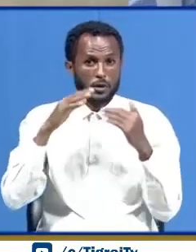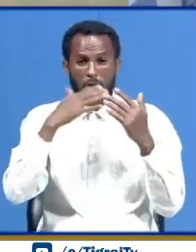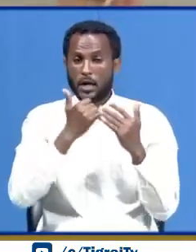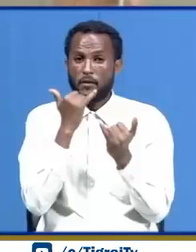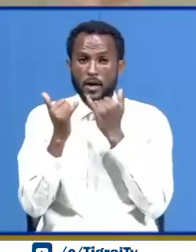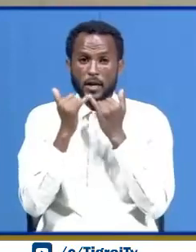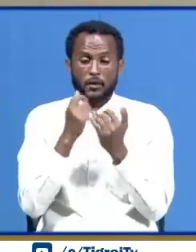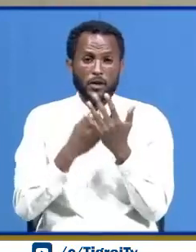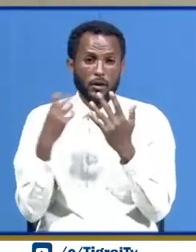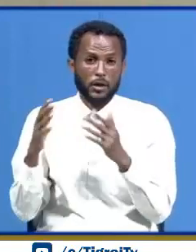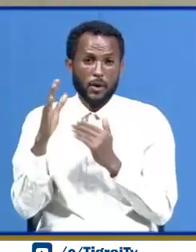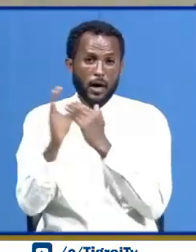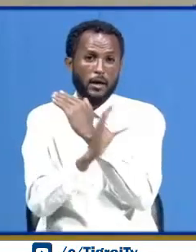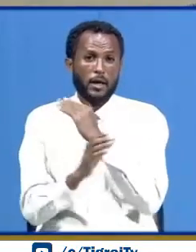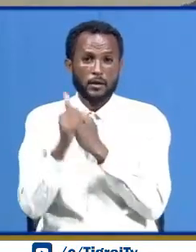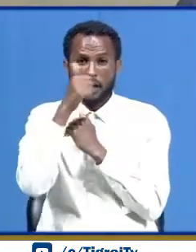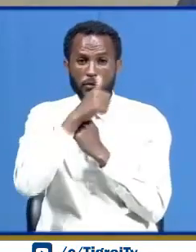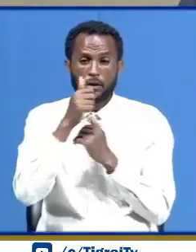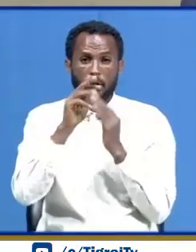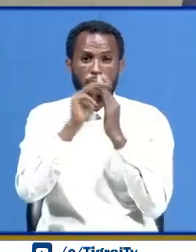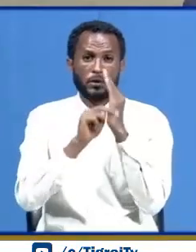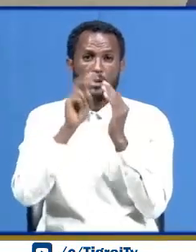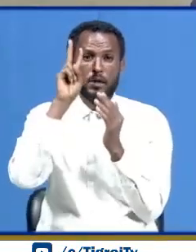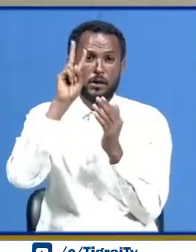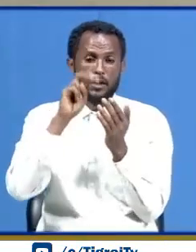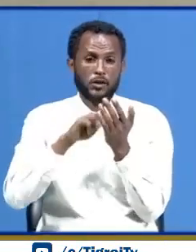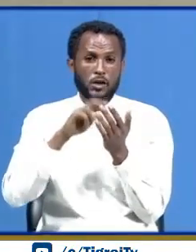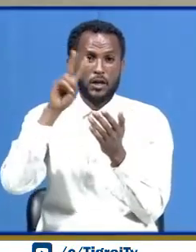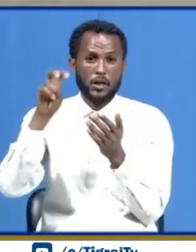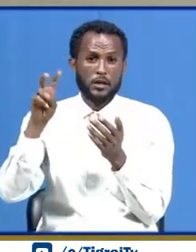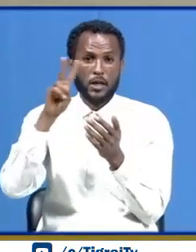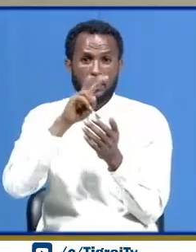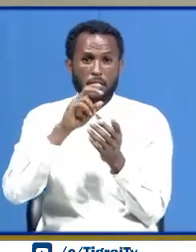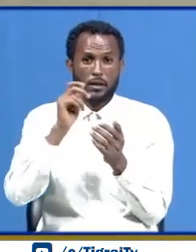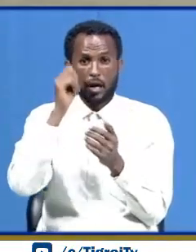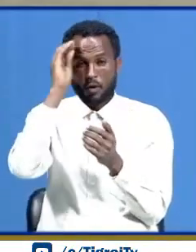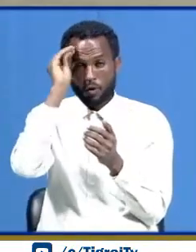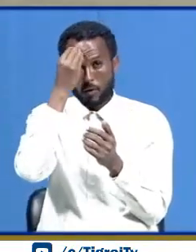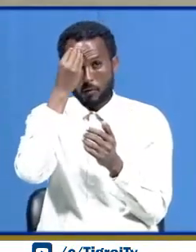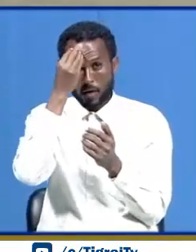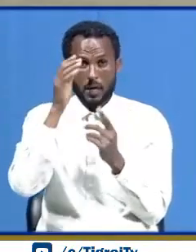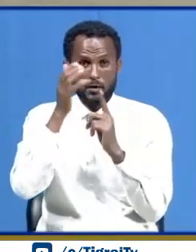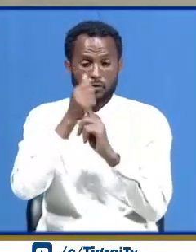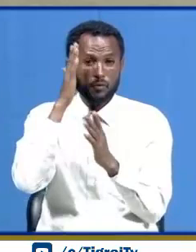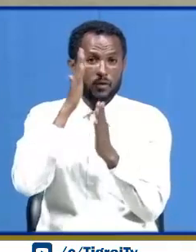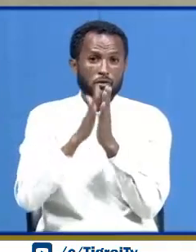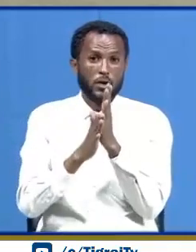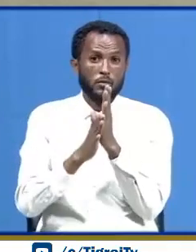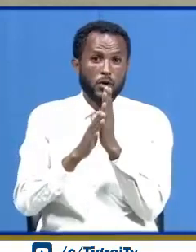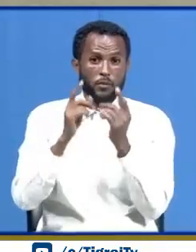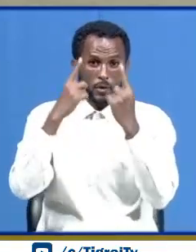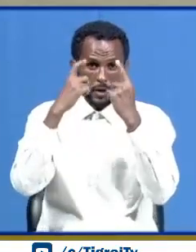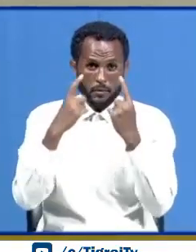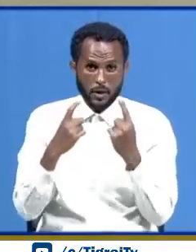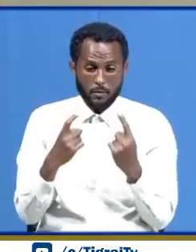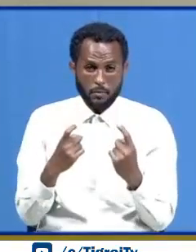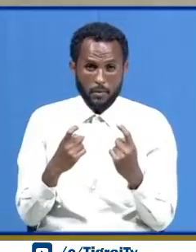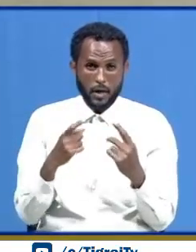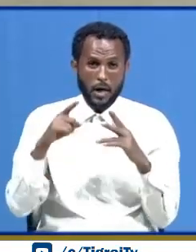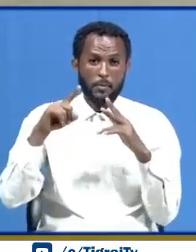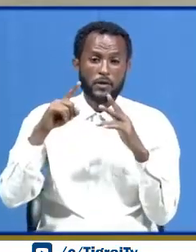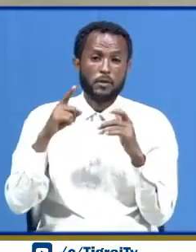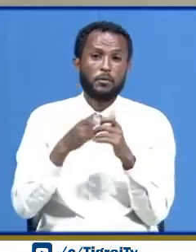ሕቡራት ሃገራት ኣብ ኢትዮጵያ ካብ ጥቅምቲ 2020 ኣቆጻጽራ ኣውሮፓውያን ኣትሒዙ ዝተፈጸሙ ገበናት ብምምርማር ኣብ